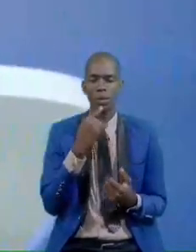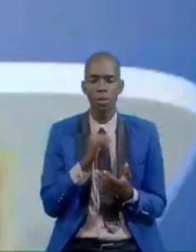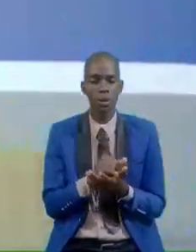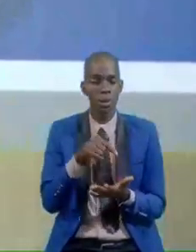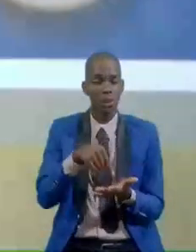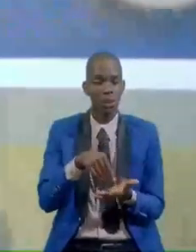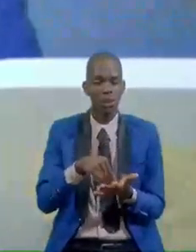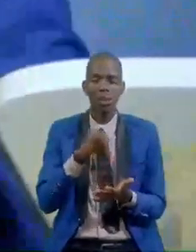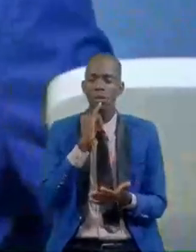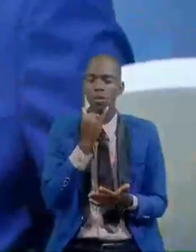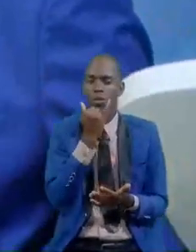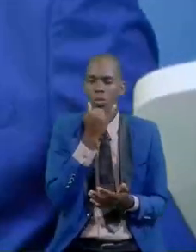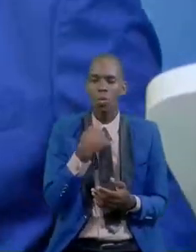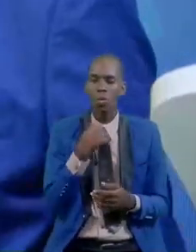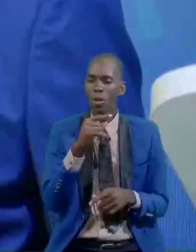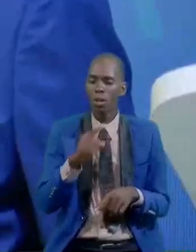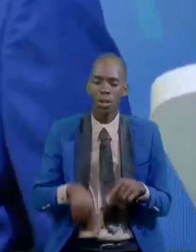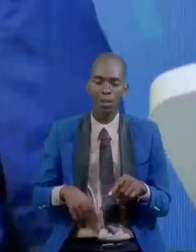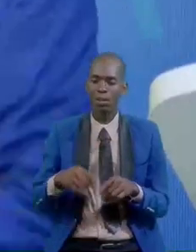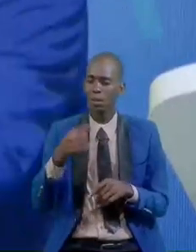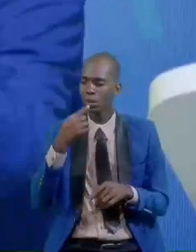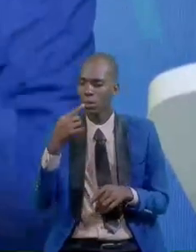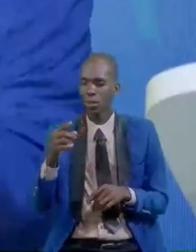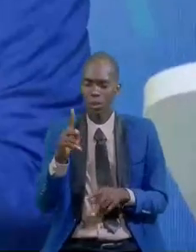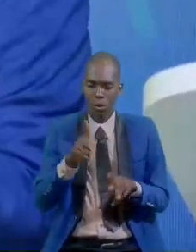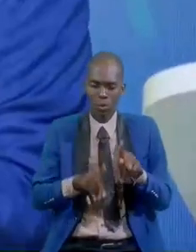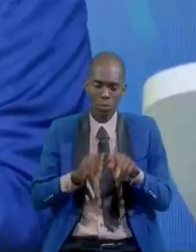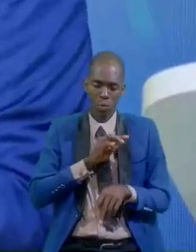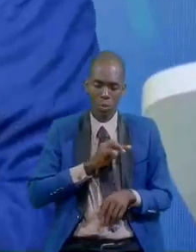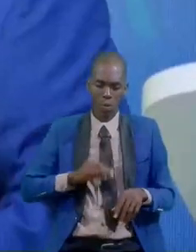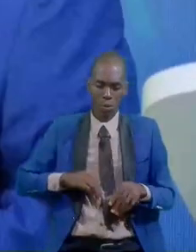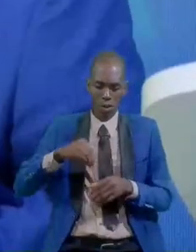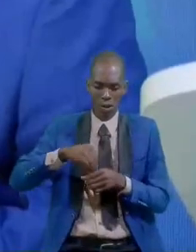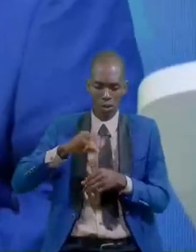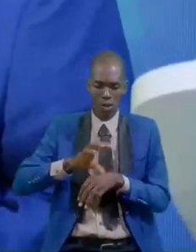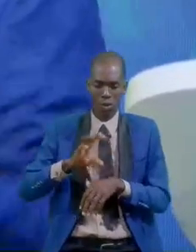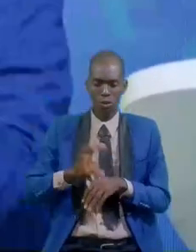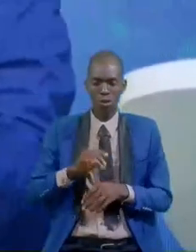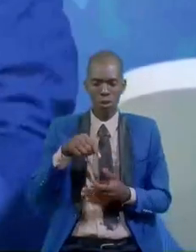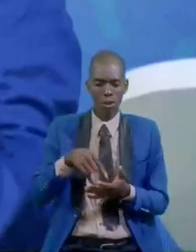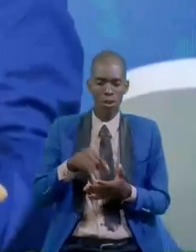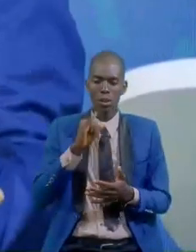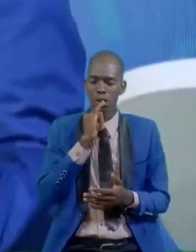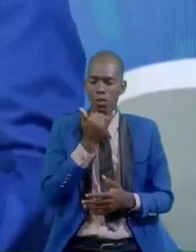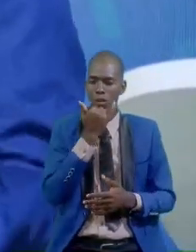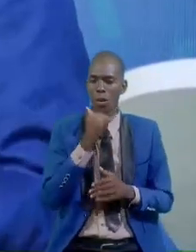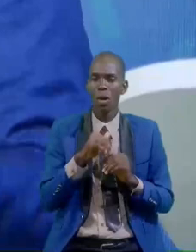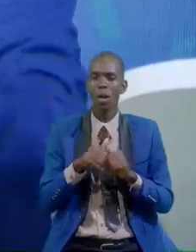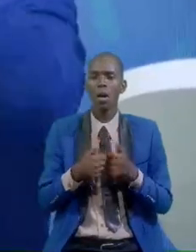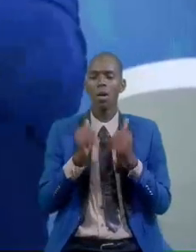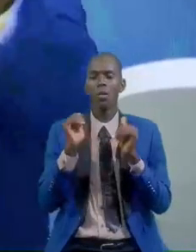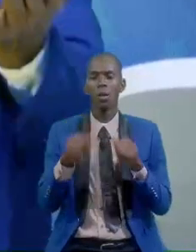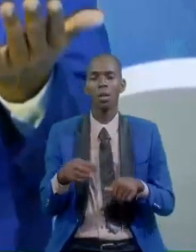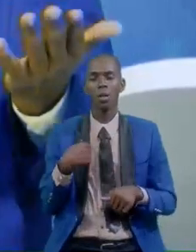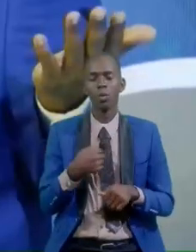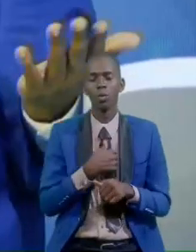est mauvais ». Nous n'arrivons même pas à dire à nos assemblées dans l'église, ceci est mauvais. Comment alors nous pouvons dire à